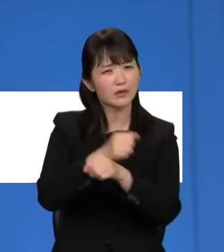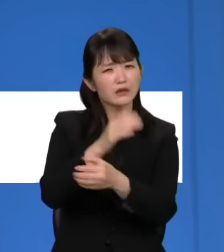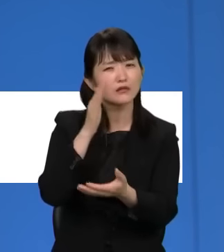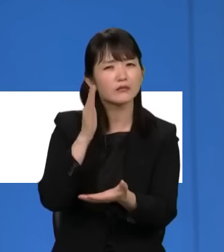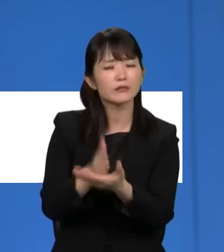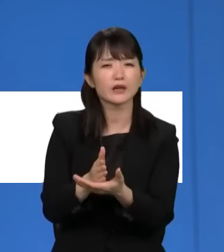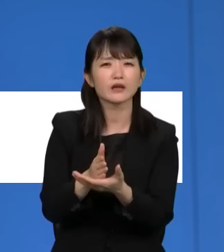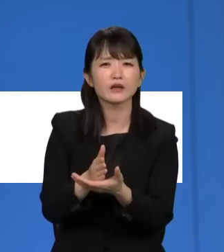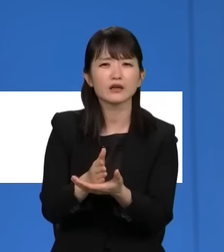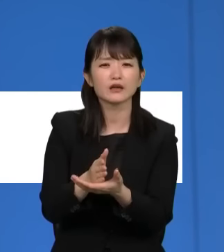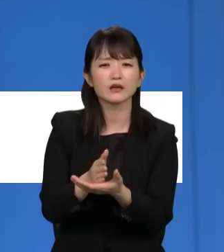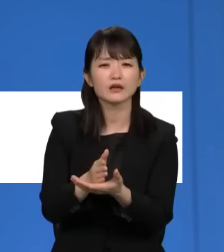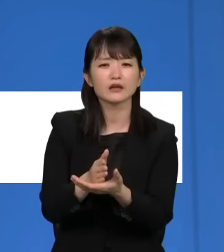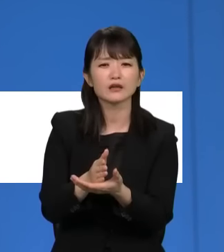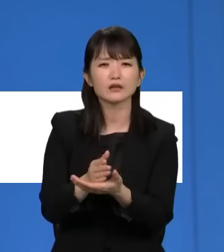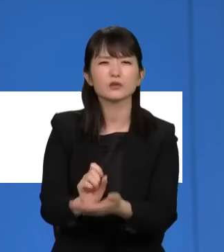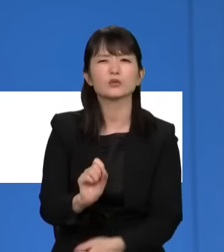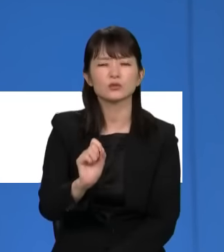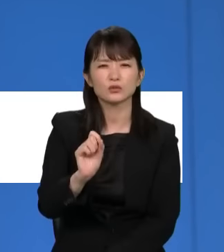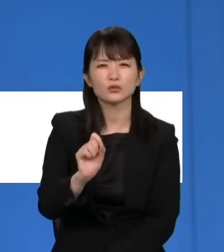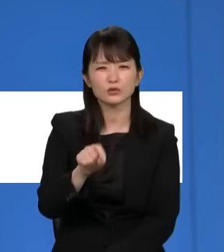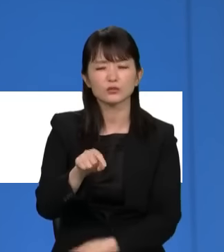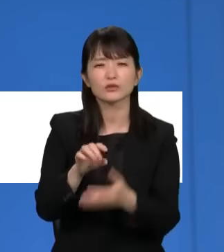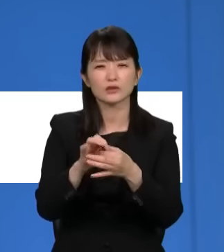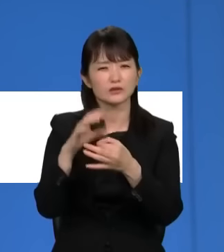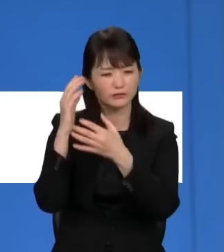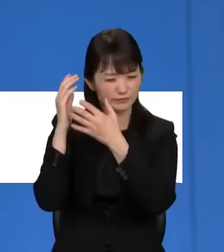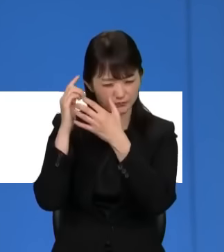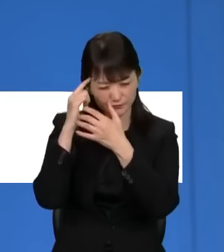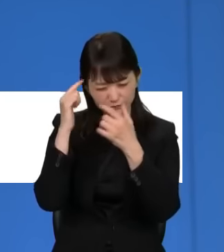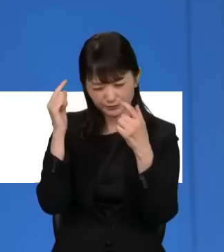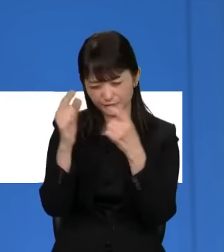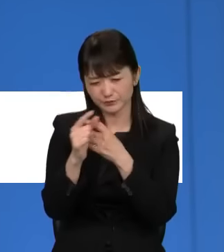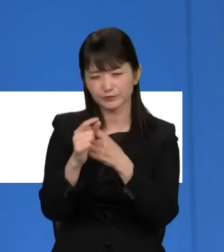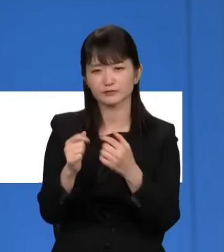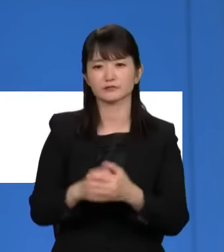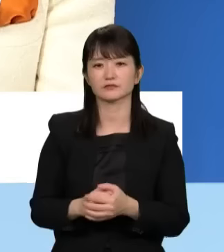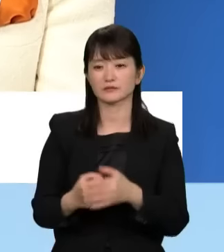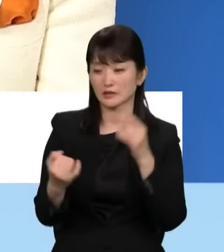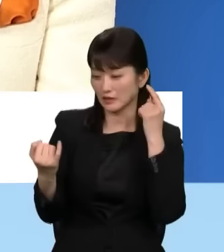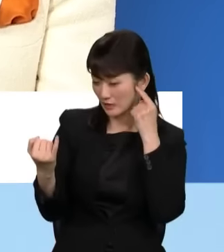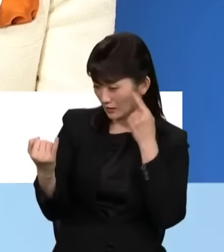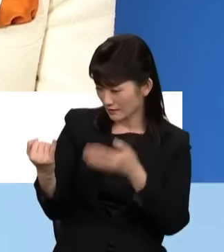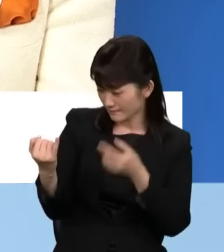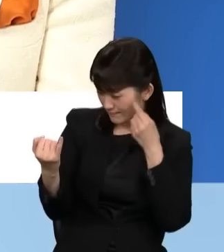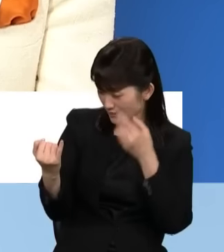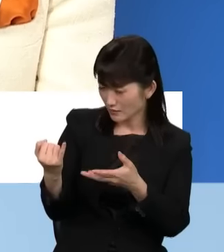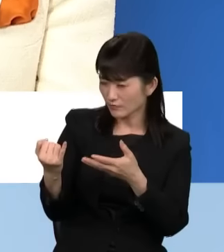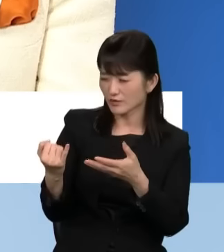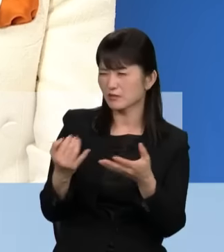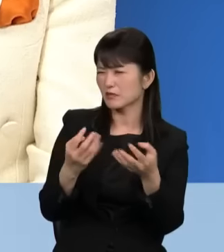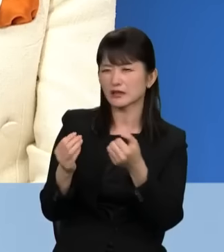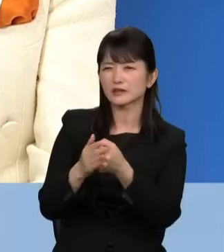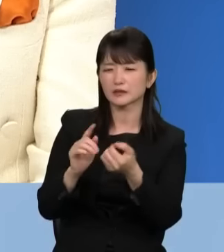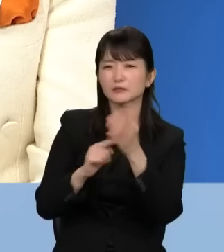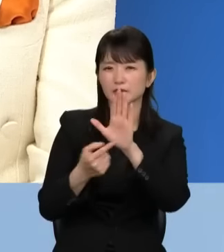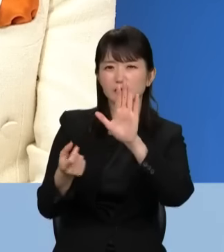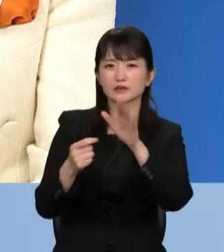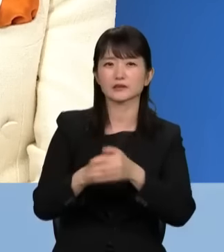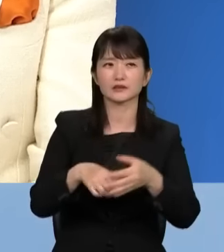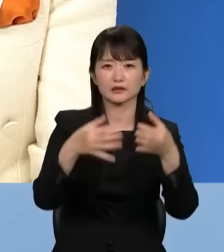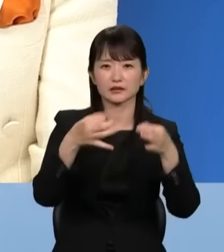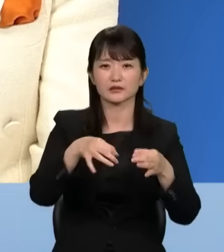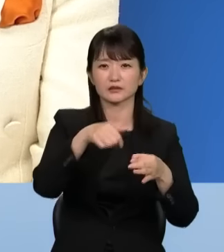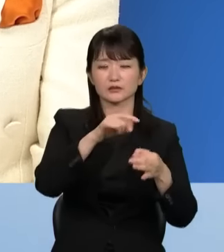말아야 되는 것이냐 이런 것 때문에 좀 고민이 됐고요 아무래도 또 많이 질문을 받으시다 보니 밝히신 거 같은데 김건희 여사 통화한 건